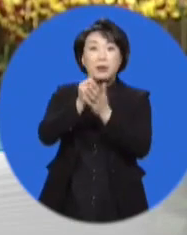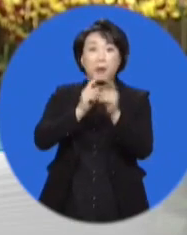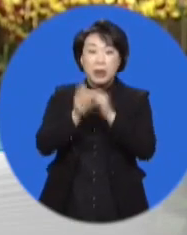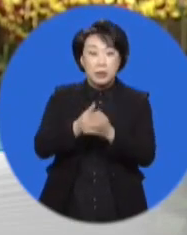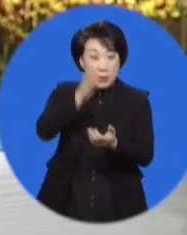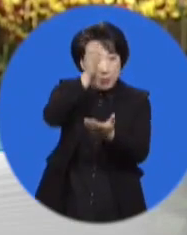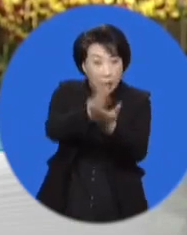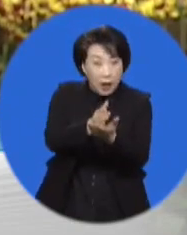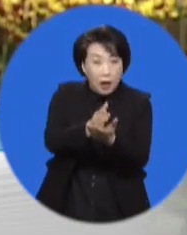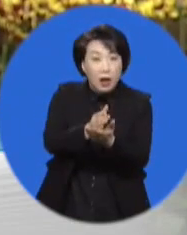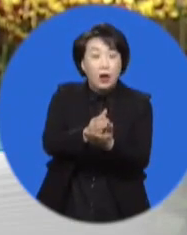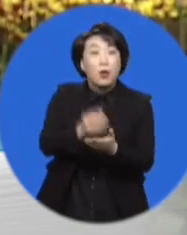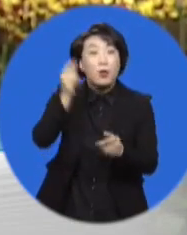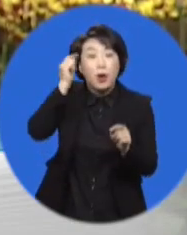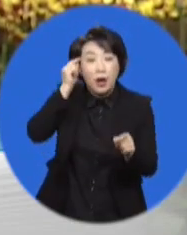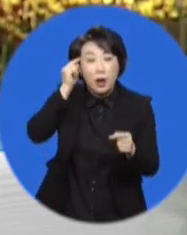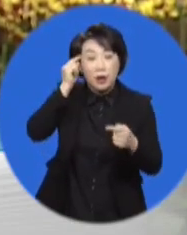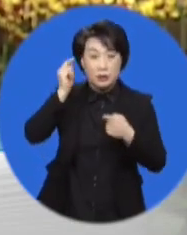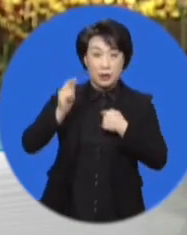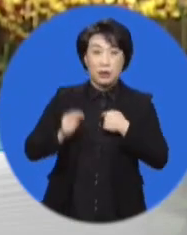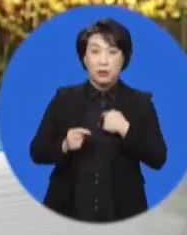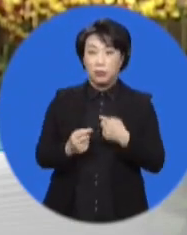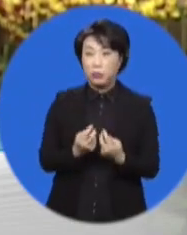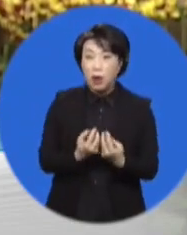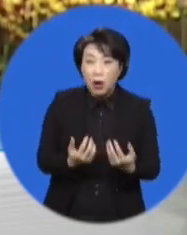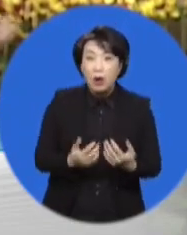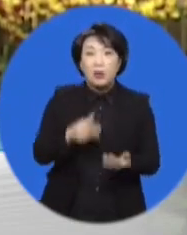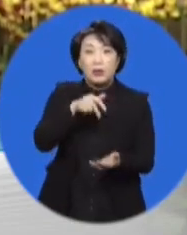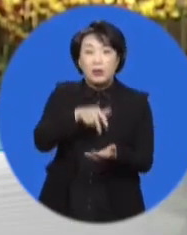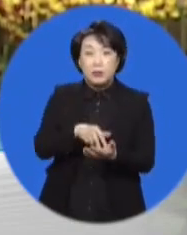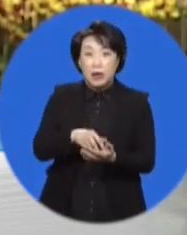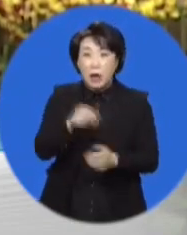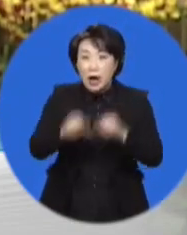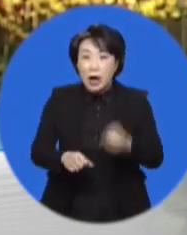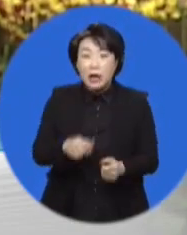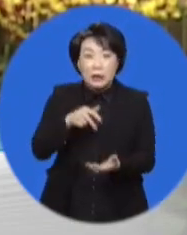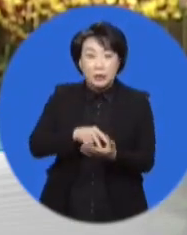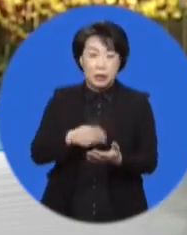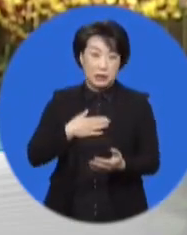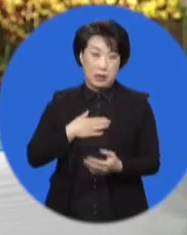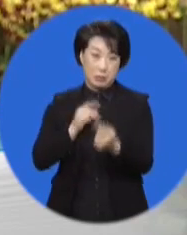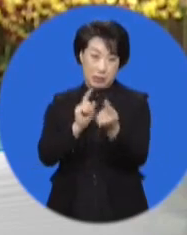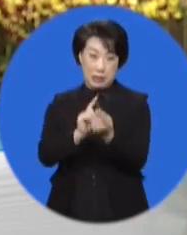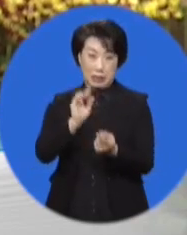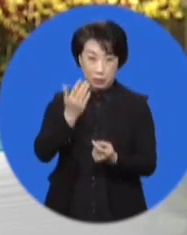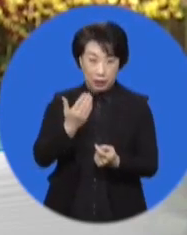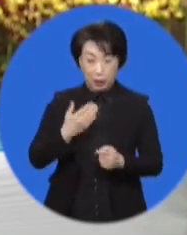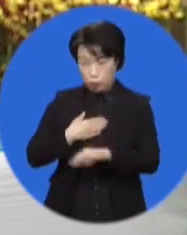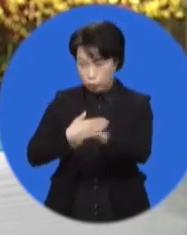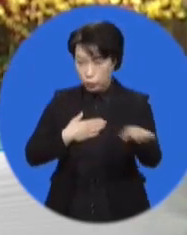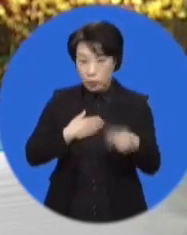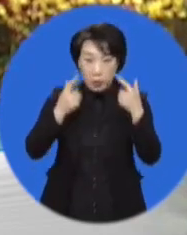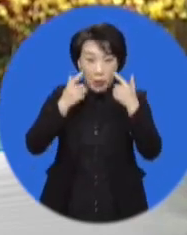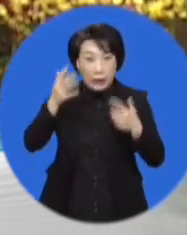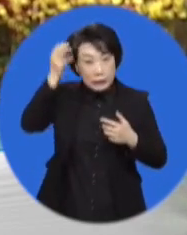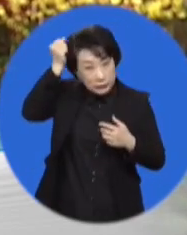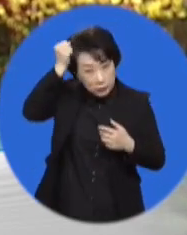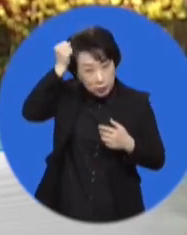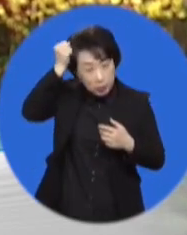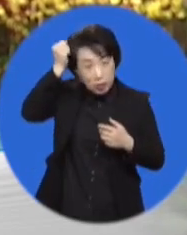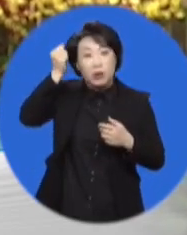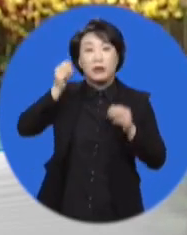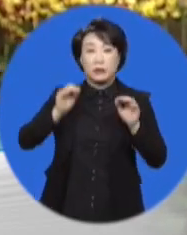라고할때는할수밖에없는사정이내게도달한다는데대해서우리는분명히깨닫